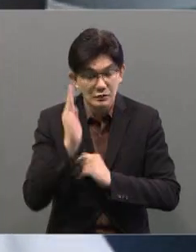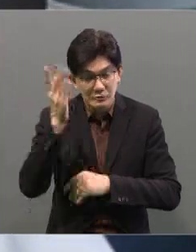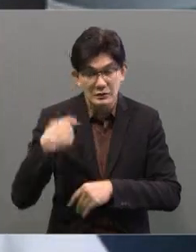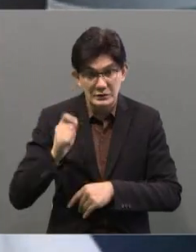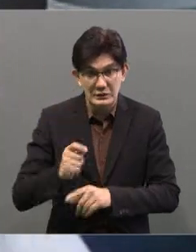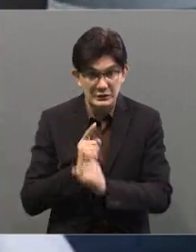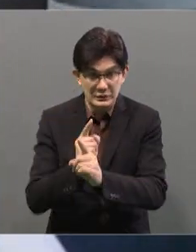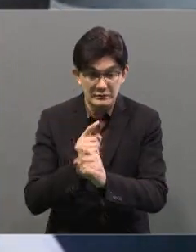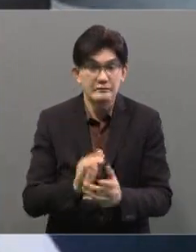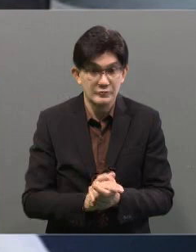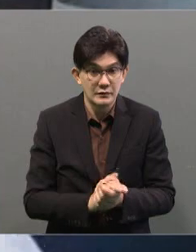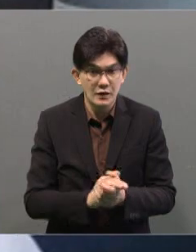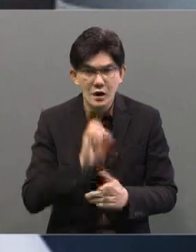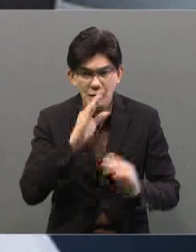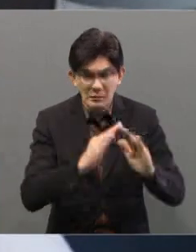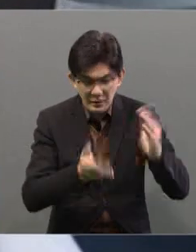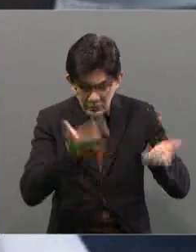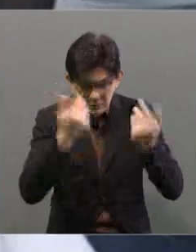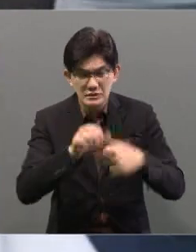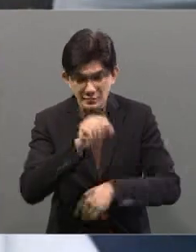ายืนยันว่าจะต้องรื้อ เพราะว่าทาง